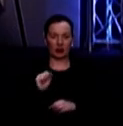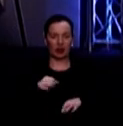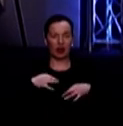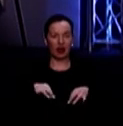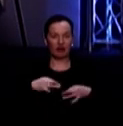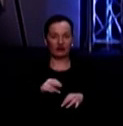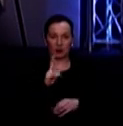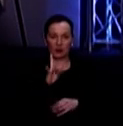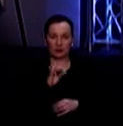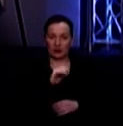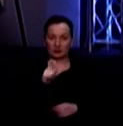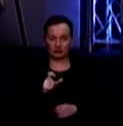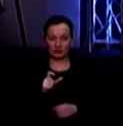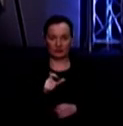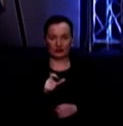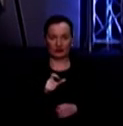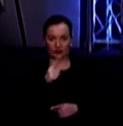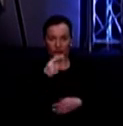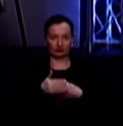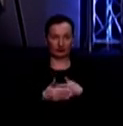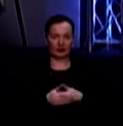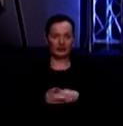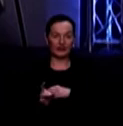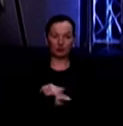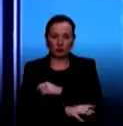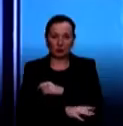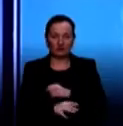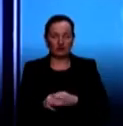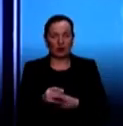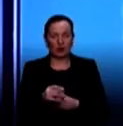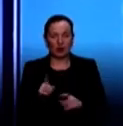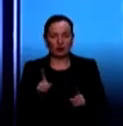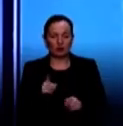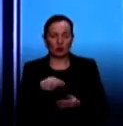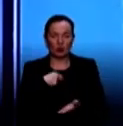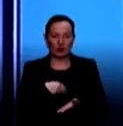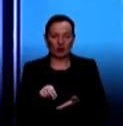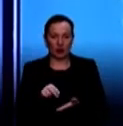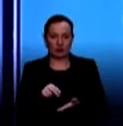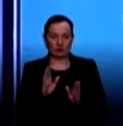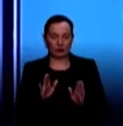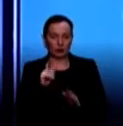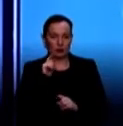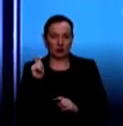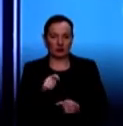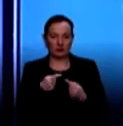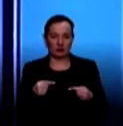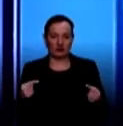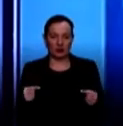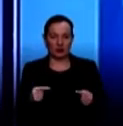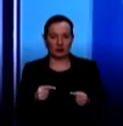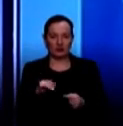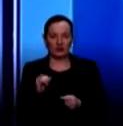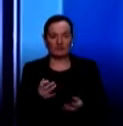Ну, ви знаєте, я теж хочу, щоб ми купували виключно українські товари і підтримували виключно наших